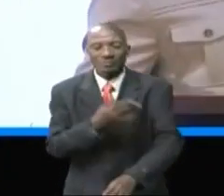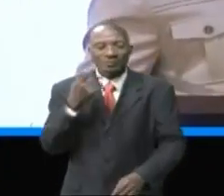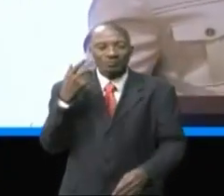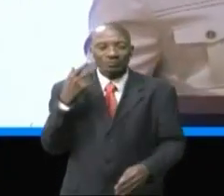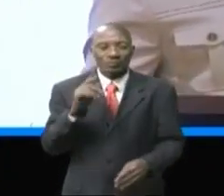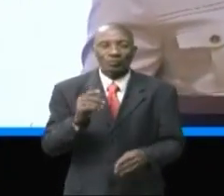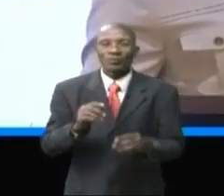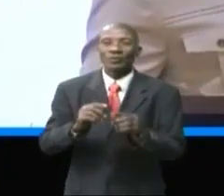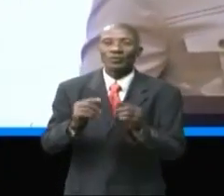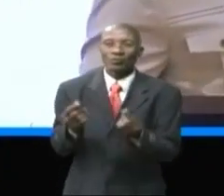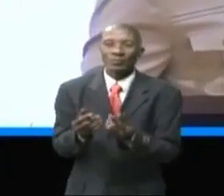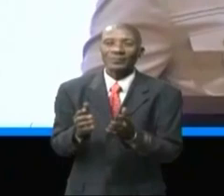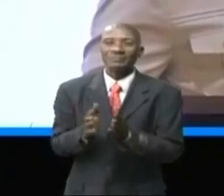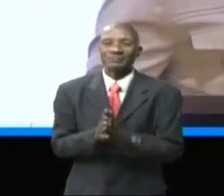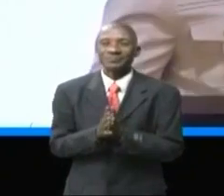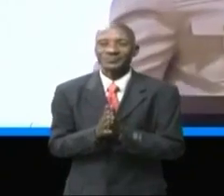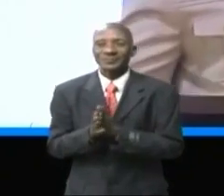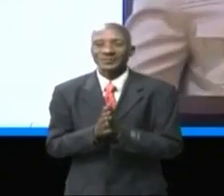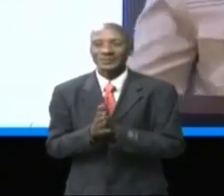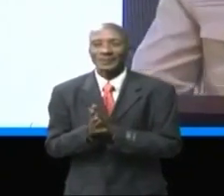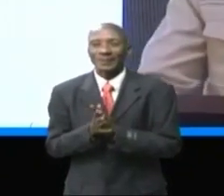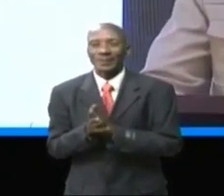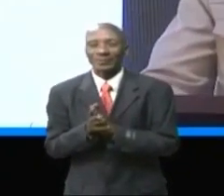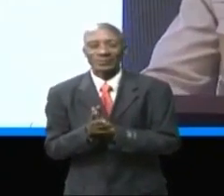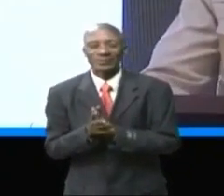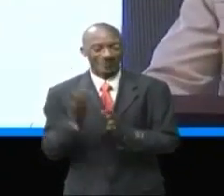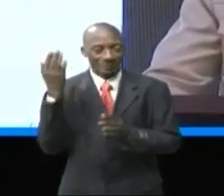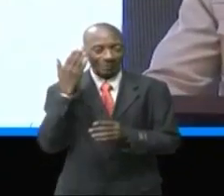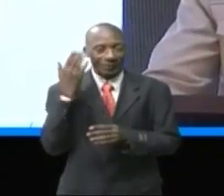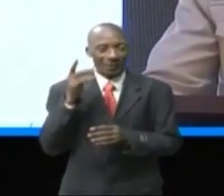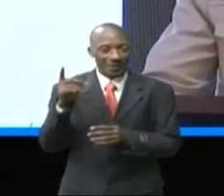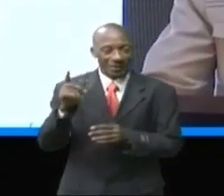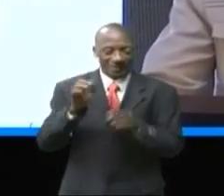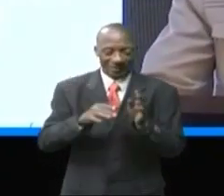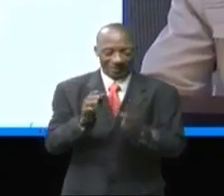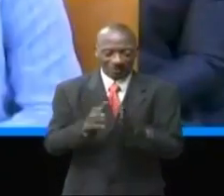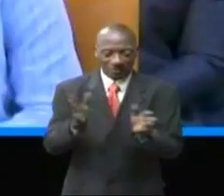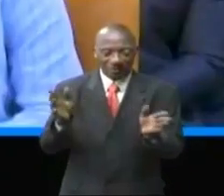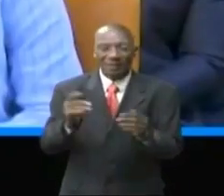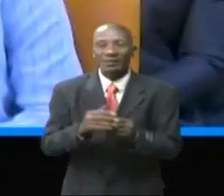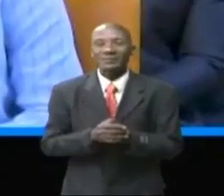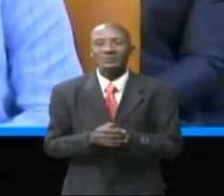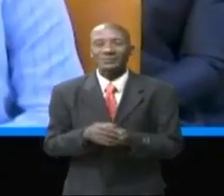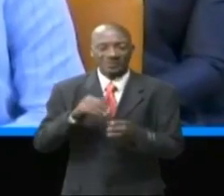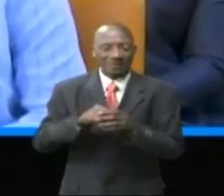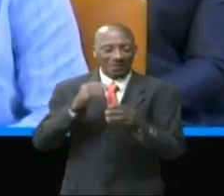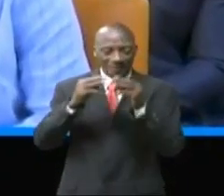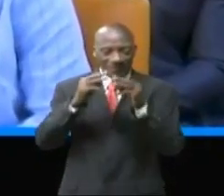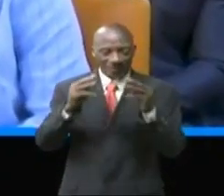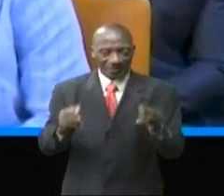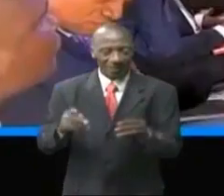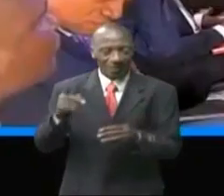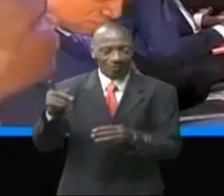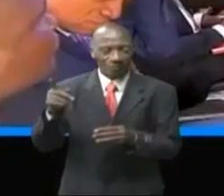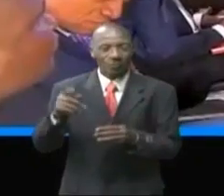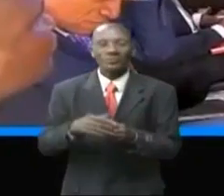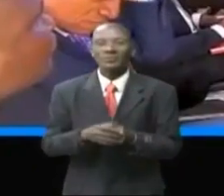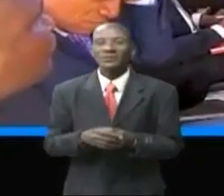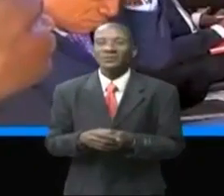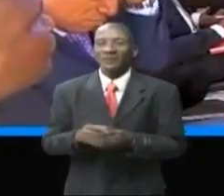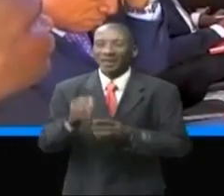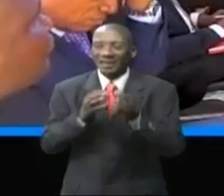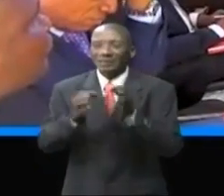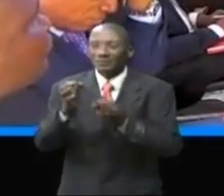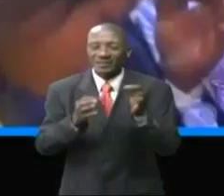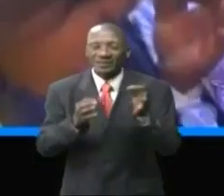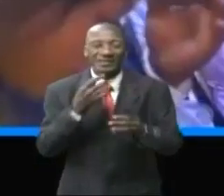de l'IGF a dénoncé l'incivisme fiscal qui caractérisait les opérateurs économiques et autres intervenants du secteur qui avait tendance à tout